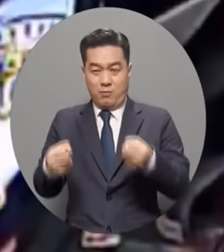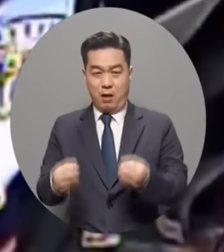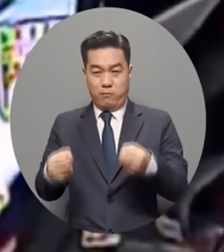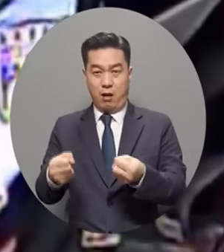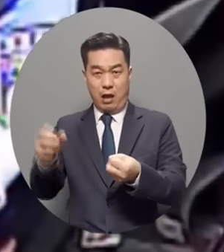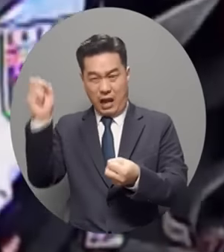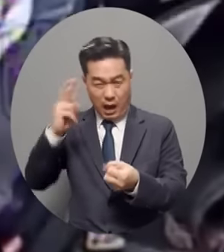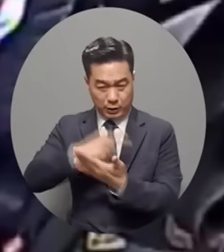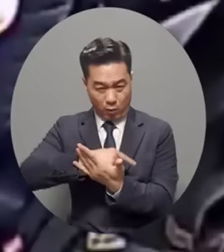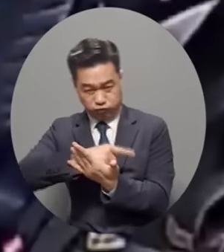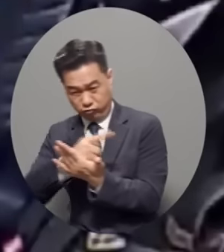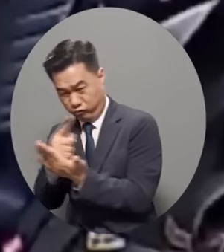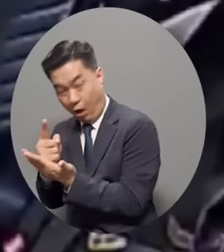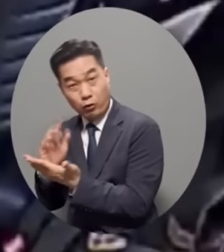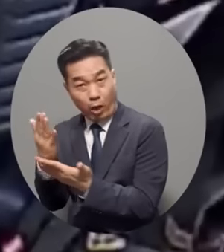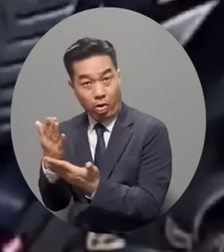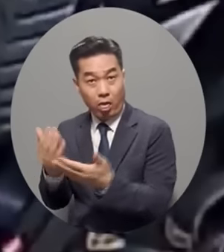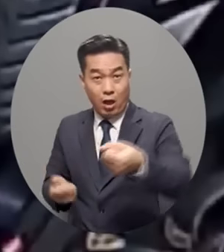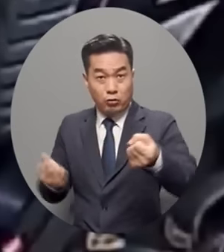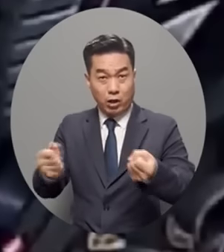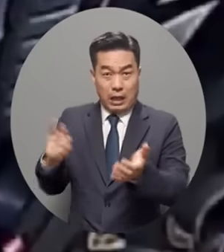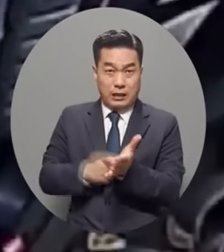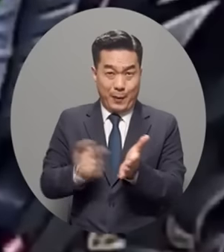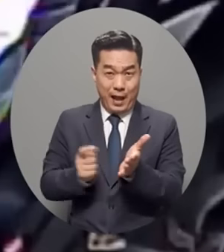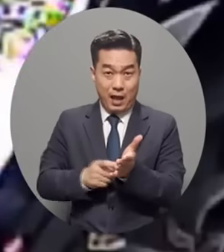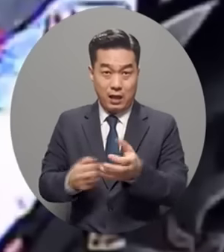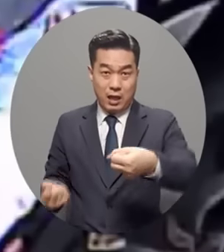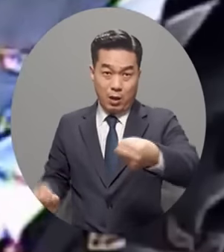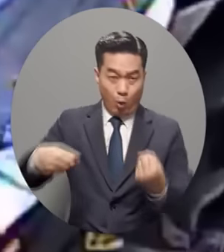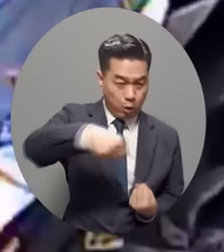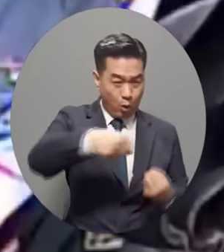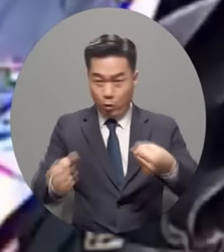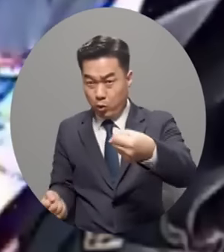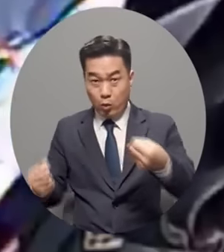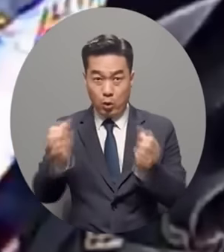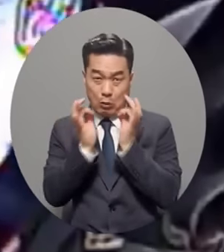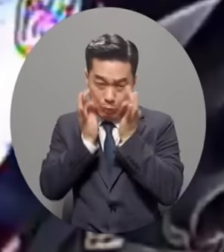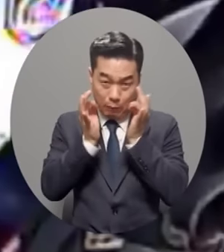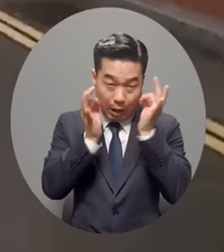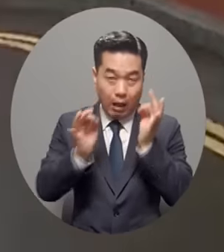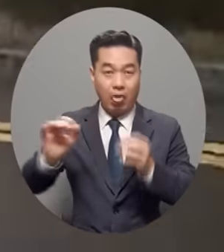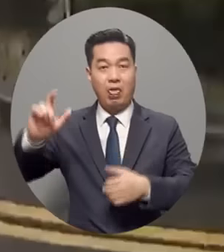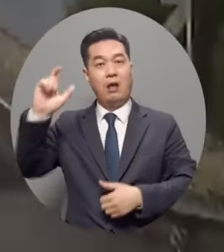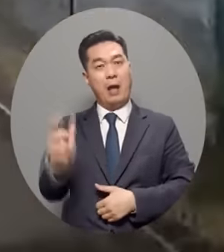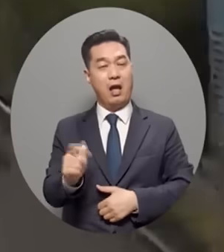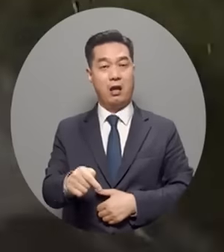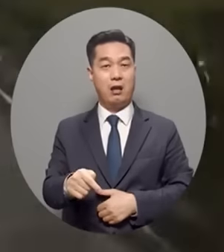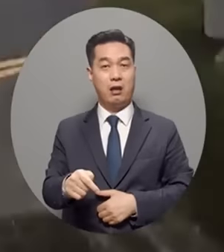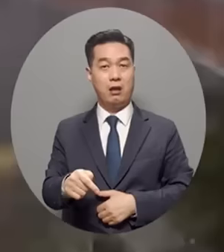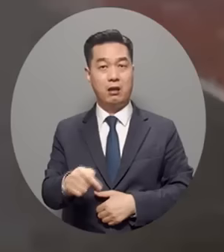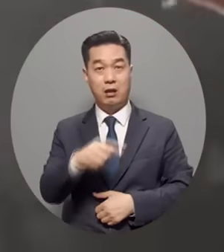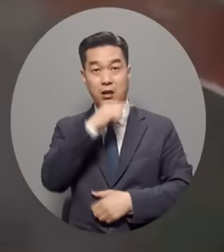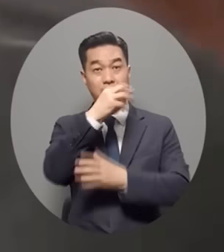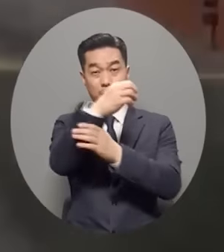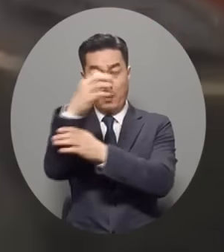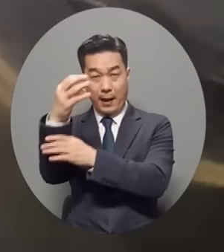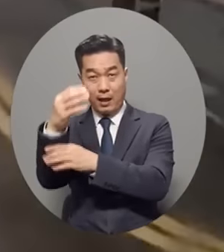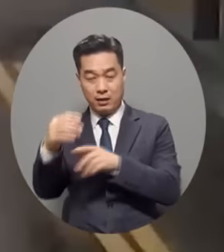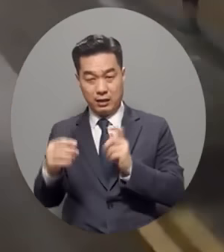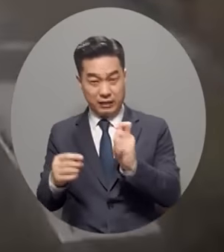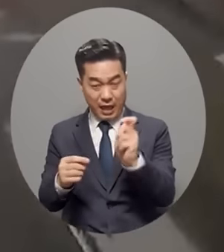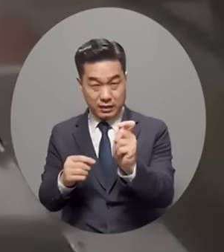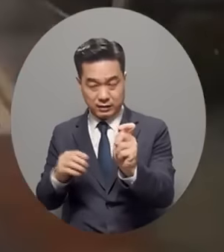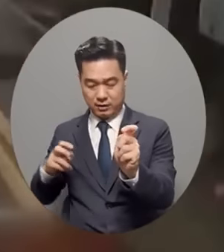시작합니다 갑자기 운전 기사가 다급한 듯 핸들을 이리저리 꺾고 보지만 말을 듣지 않았고 신호에 걸려서 있던 택시를